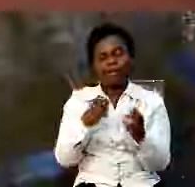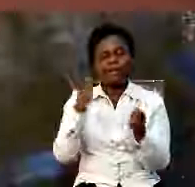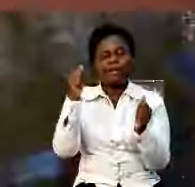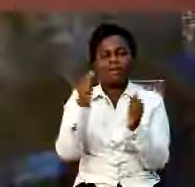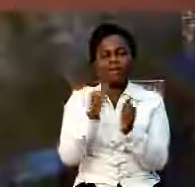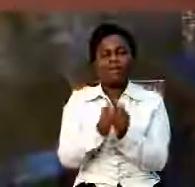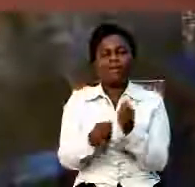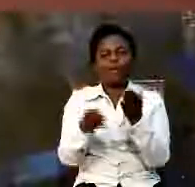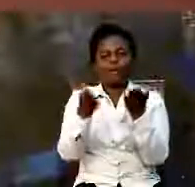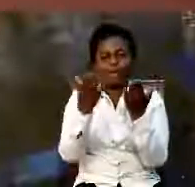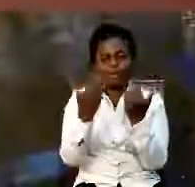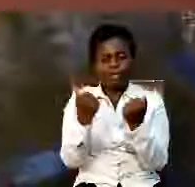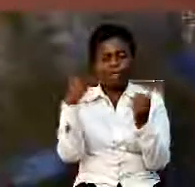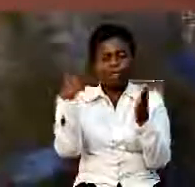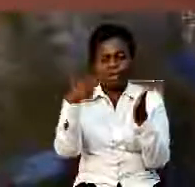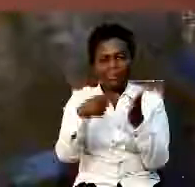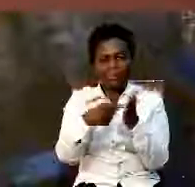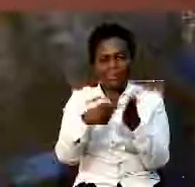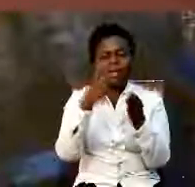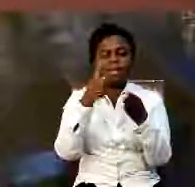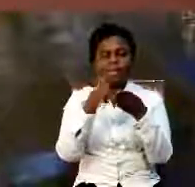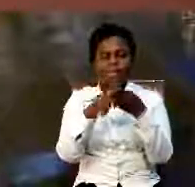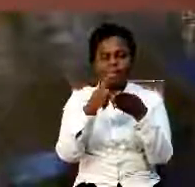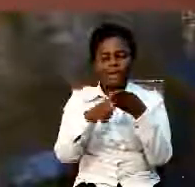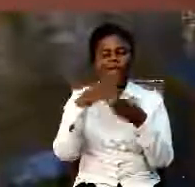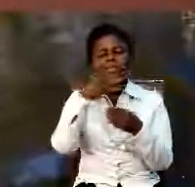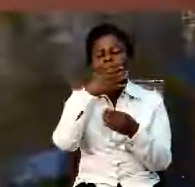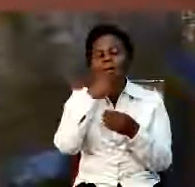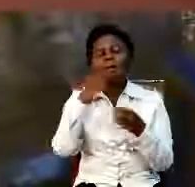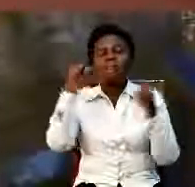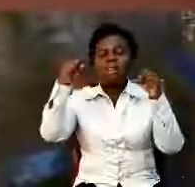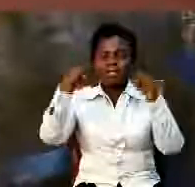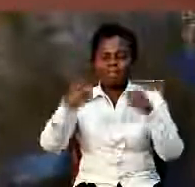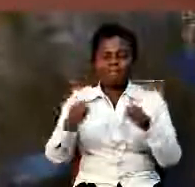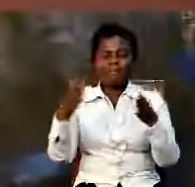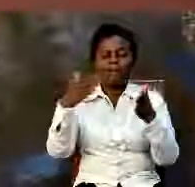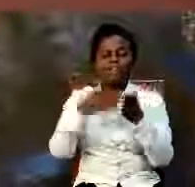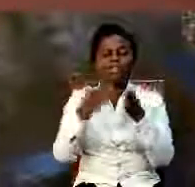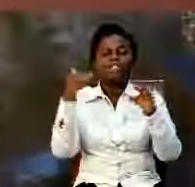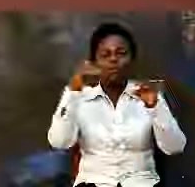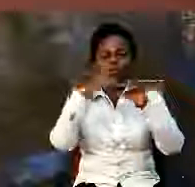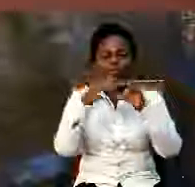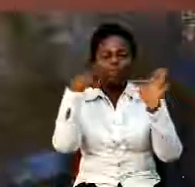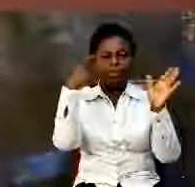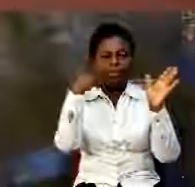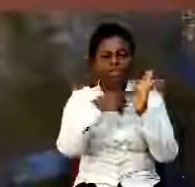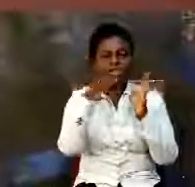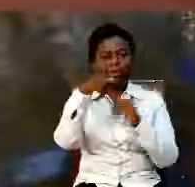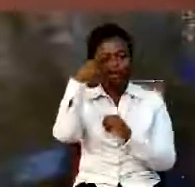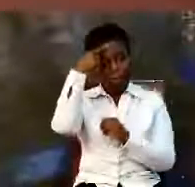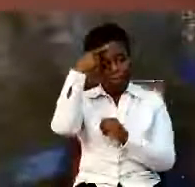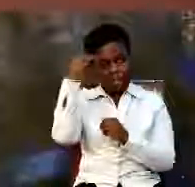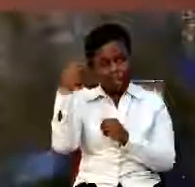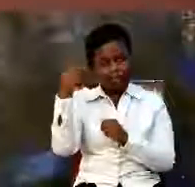ambacho kinaweza kuwa na maana. Jambo la nne, mwanamume lazima afikishe ujumbe kuonyesha kwamba ni mwaminifu.